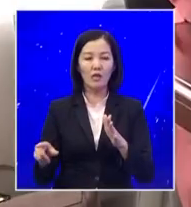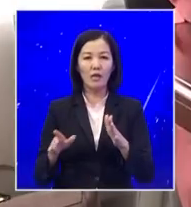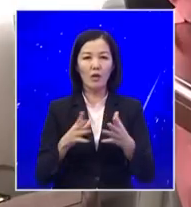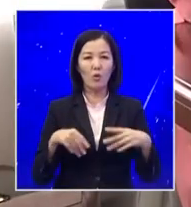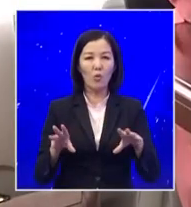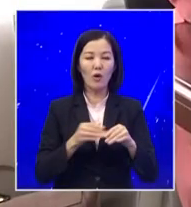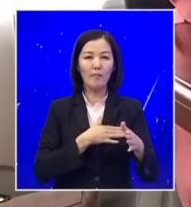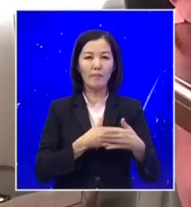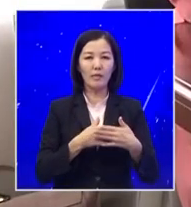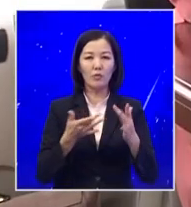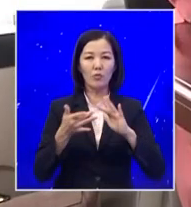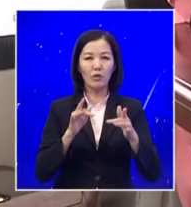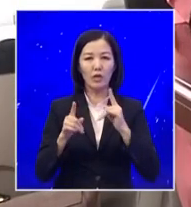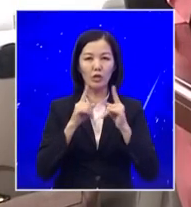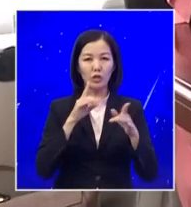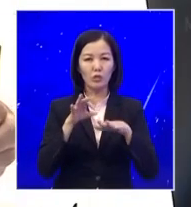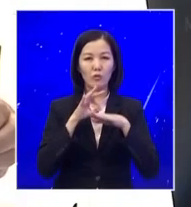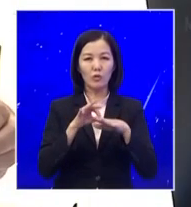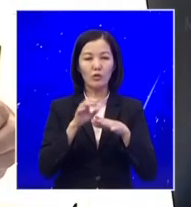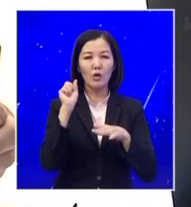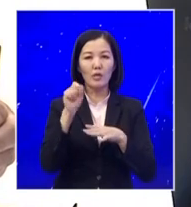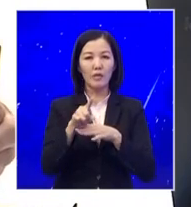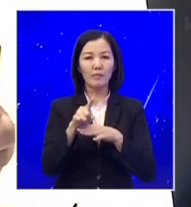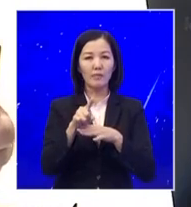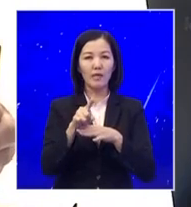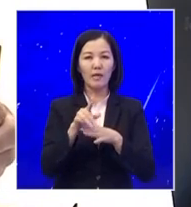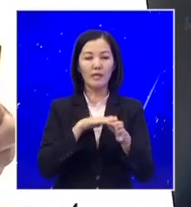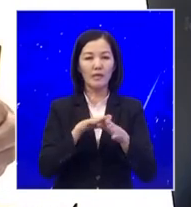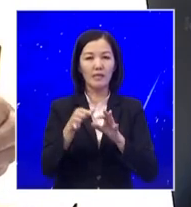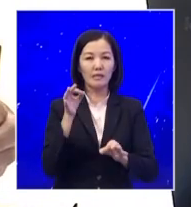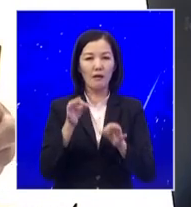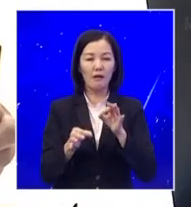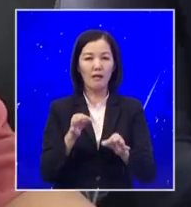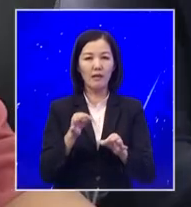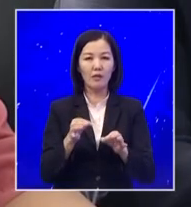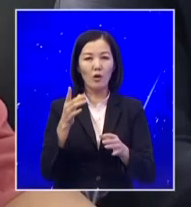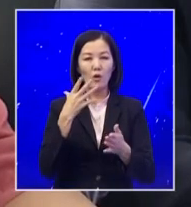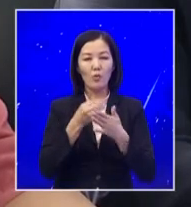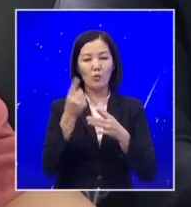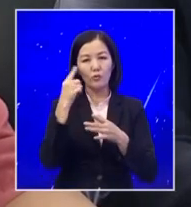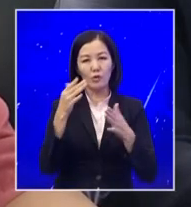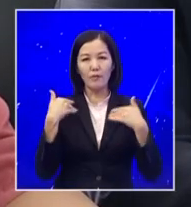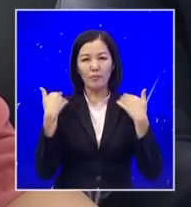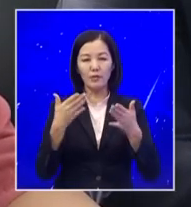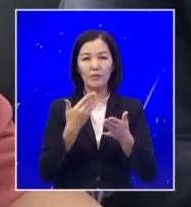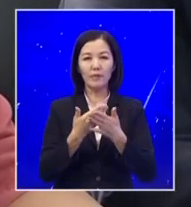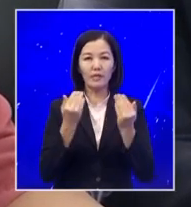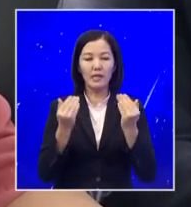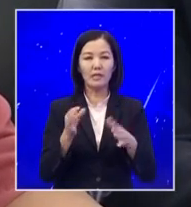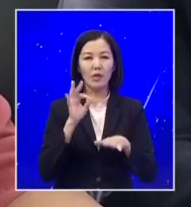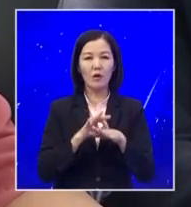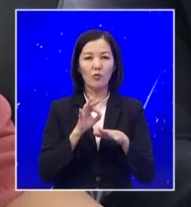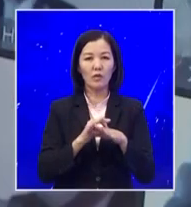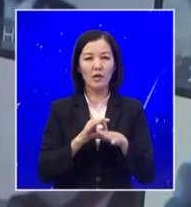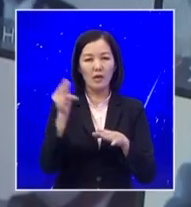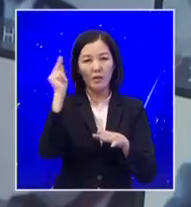қоғам белсенділері онлайн жиын өткізіп, алдағы жүктелген тапсырмаларды саралады, ой-пікірлерімен бөлісті. Мәселен, қазіргі індет